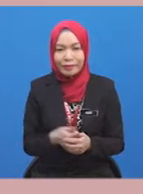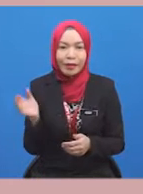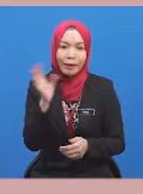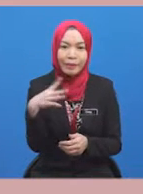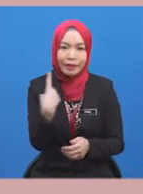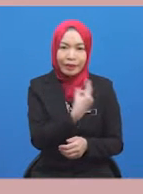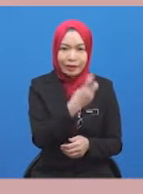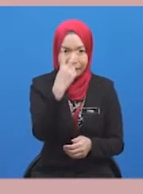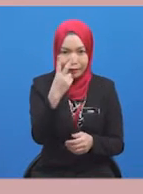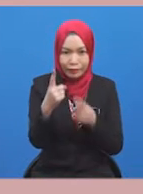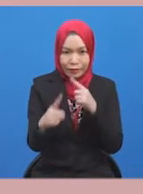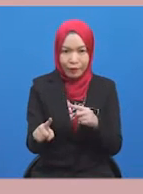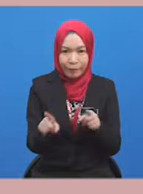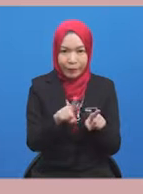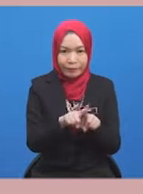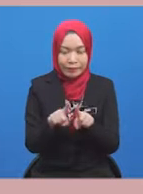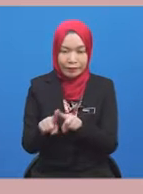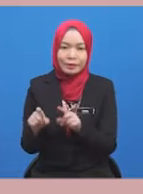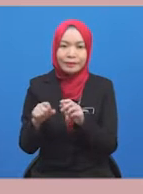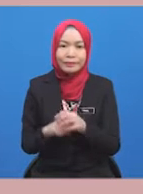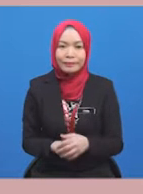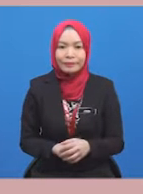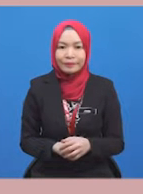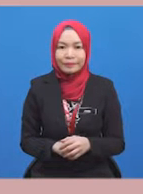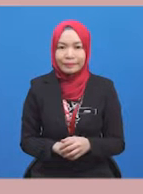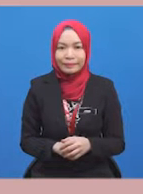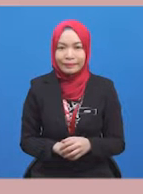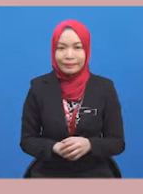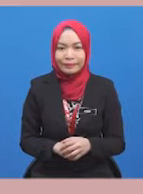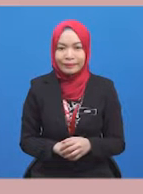Mari kita semak jawapan bersama-sama.